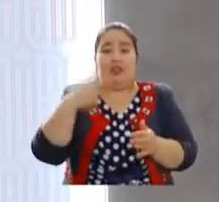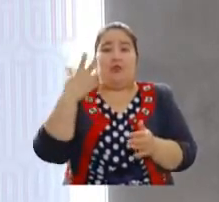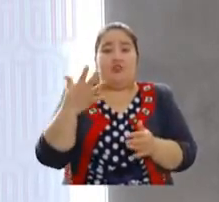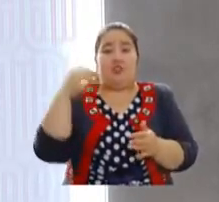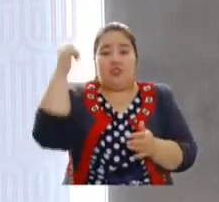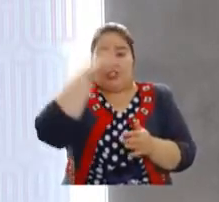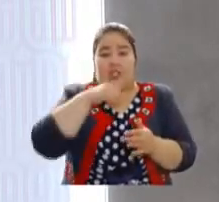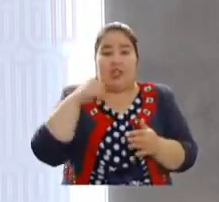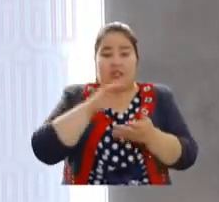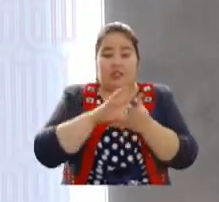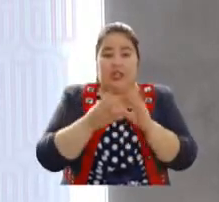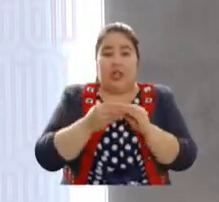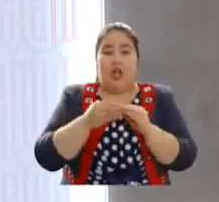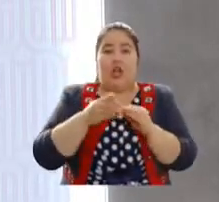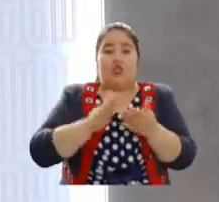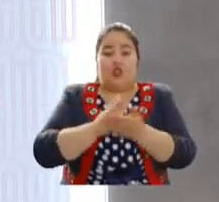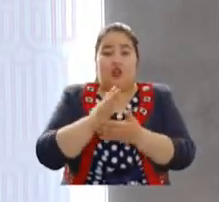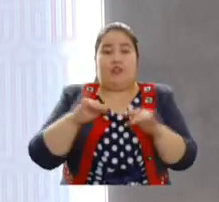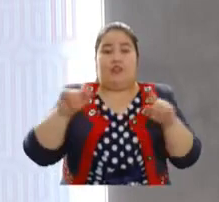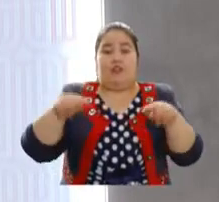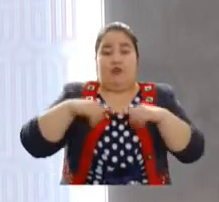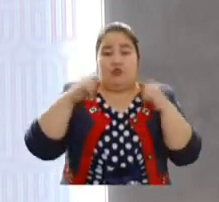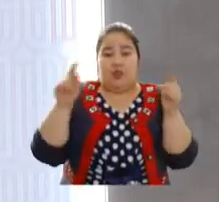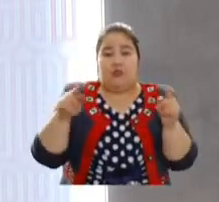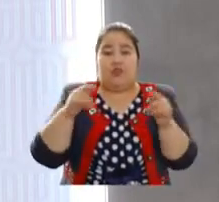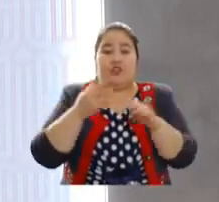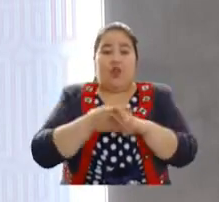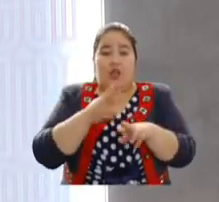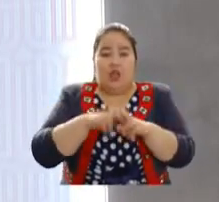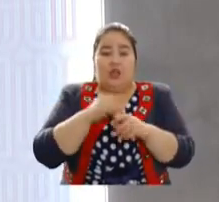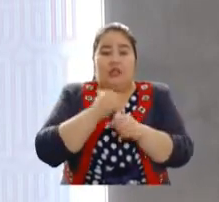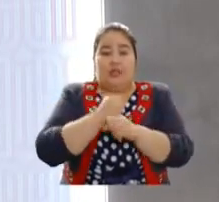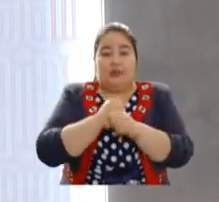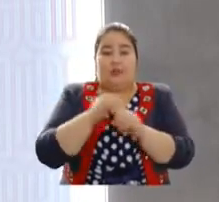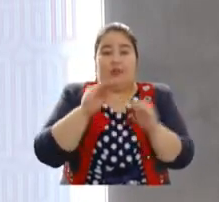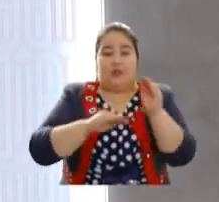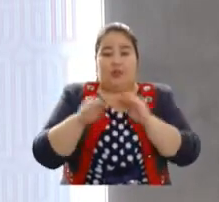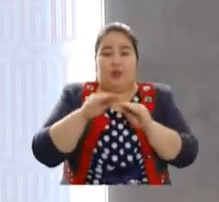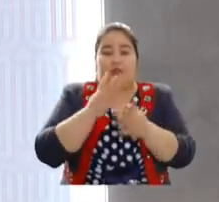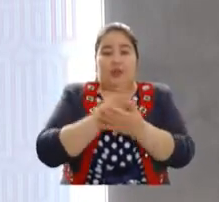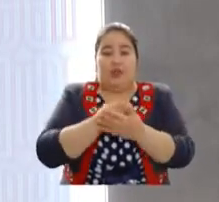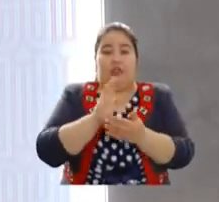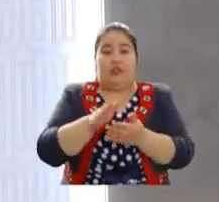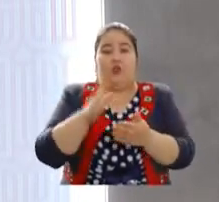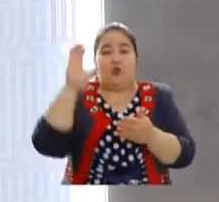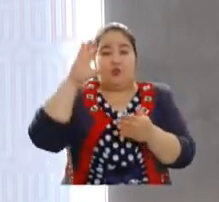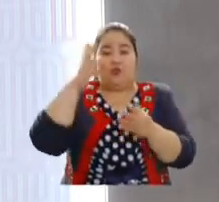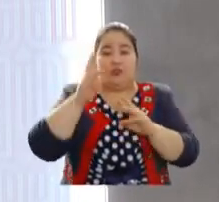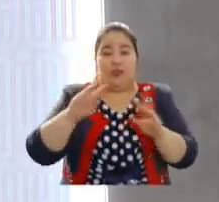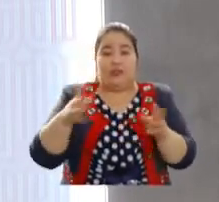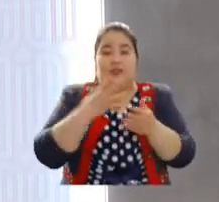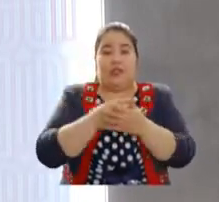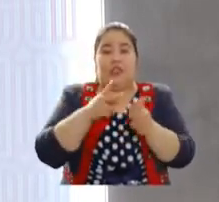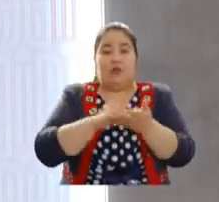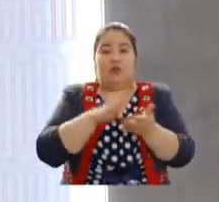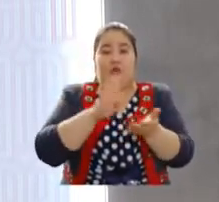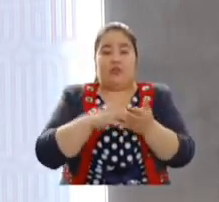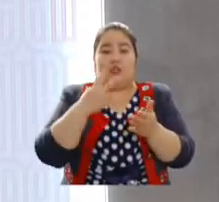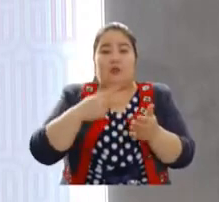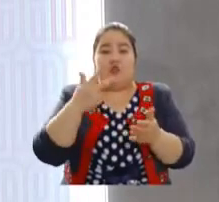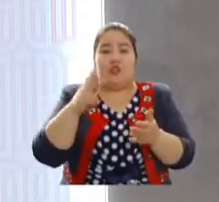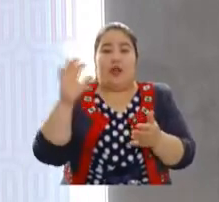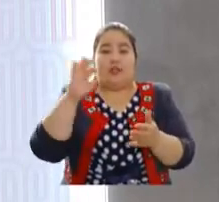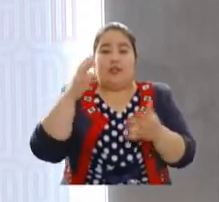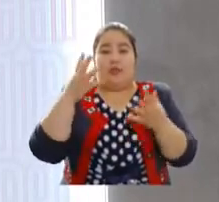2021-2025 yillarda sohani rivojlantirish konsepsiyasi ishlab chiqiladi. O'zbekiston Respublikasi Prezidentining 2019 yil 23